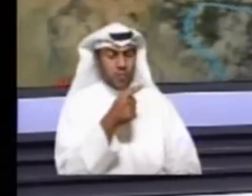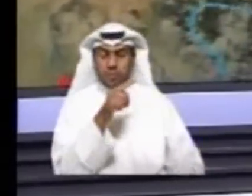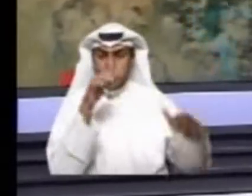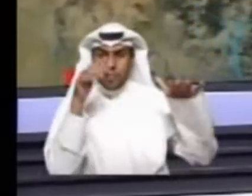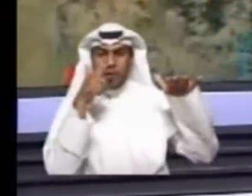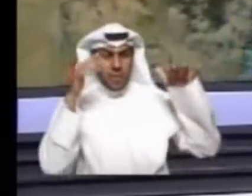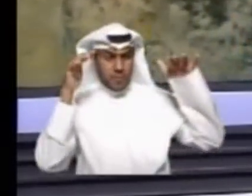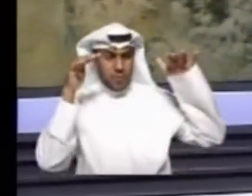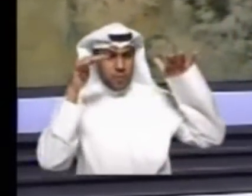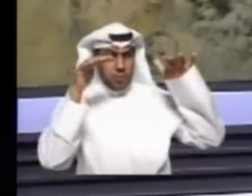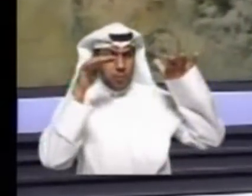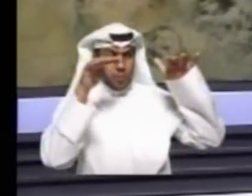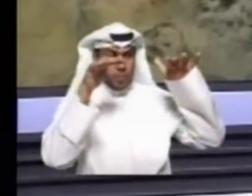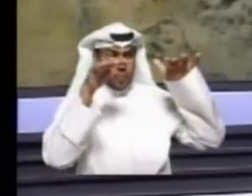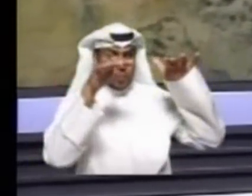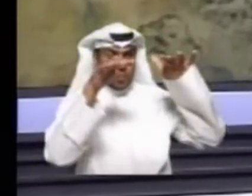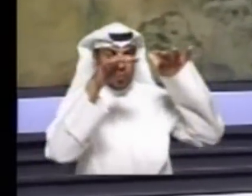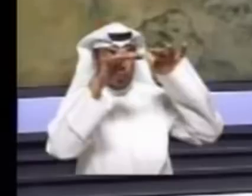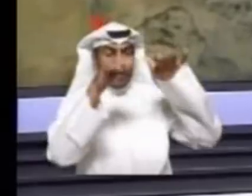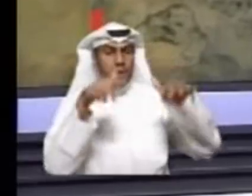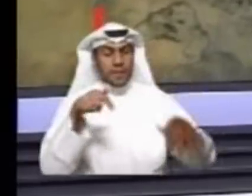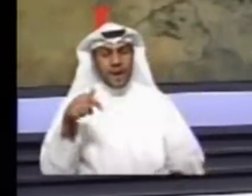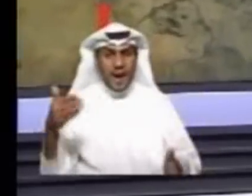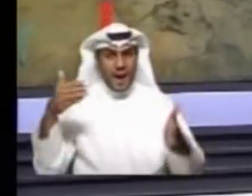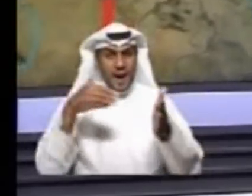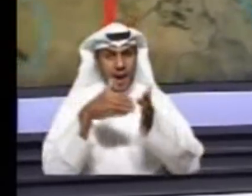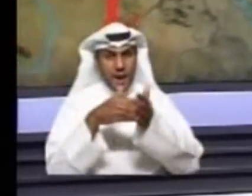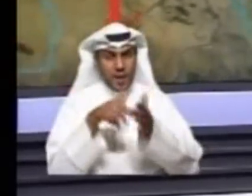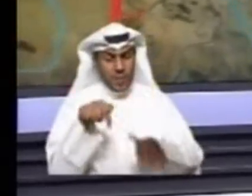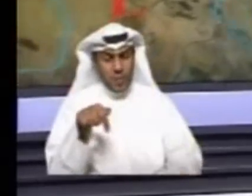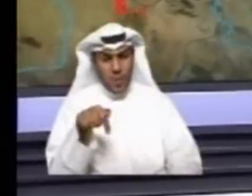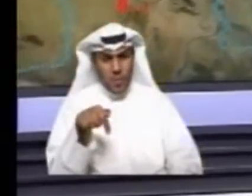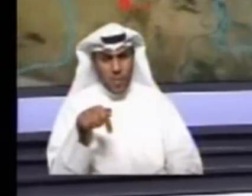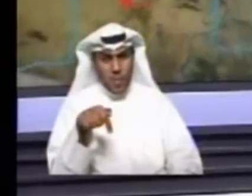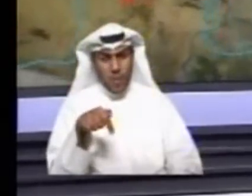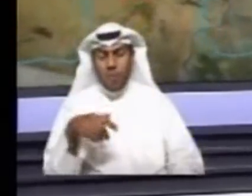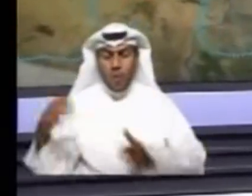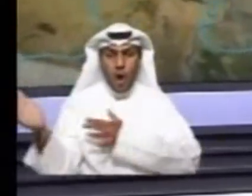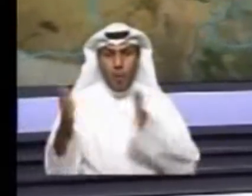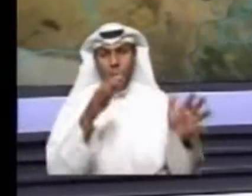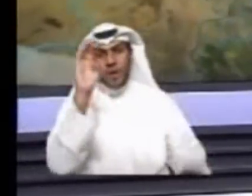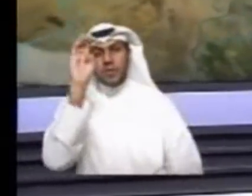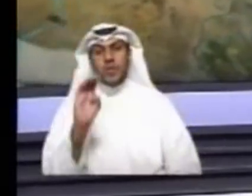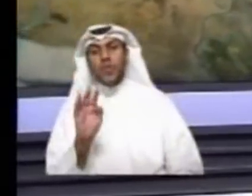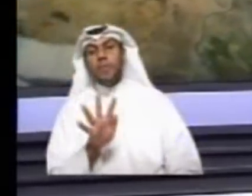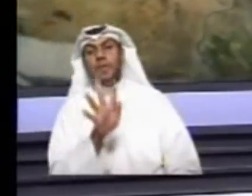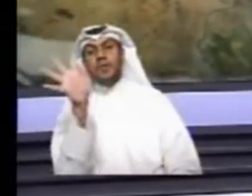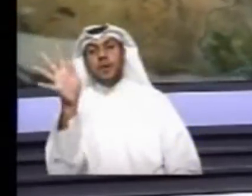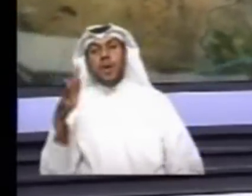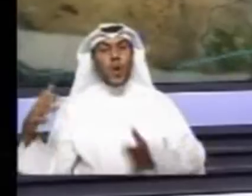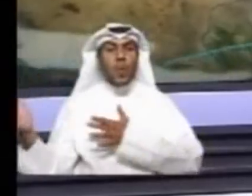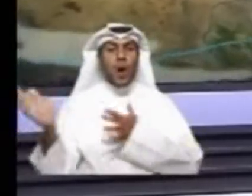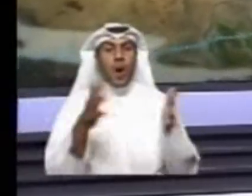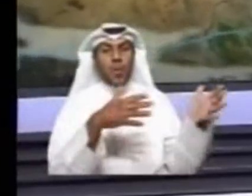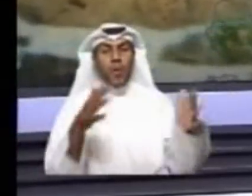لكن مع نهايه هذا اليوم راح يدخل علينا منخفض جوي راح ياثر علينا ايضا بنشاط في الرياح الجنوبيه الشرقيه راح تكون ملحوظه